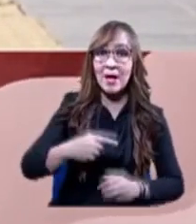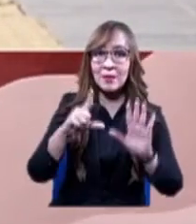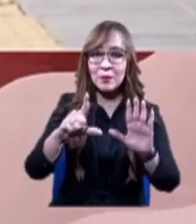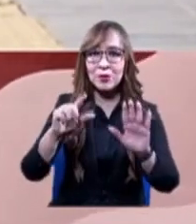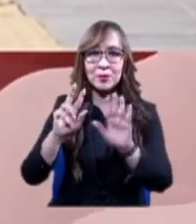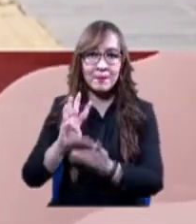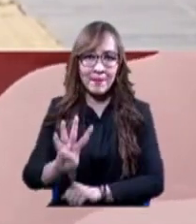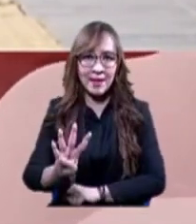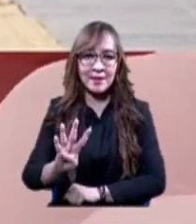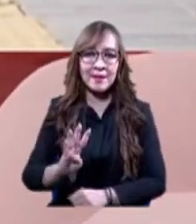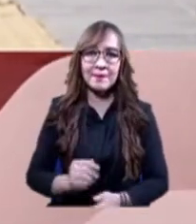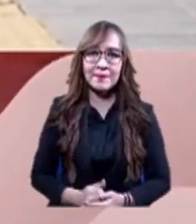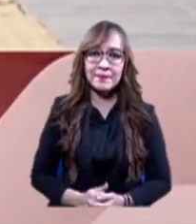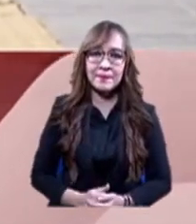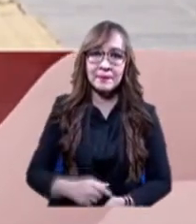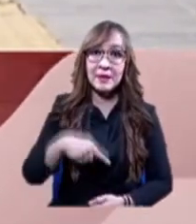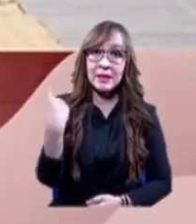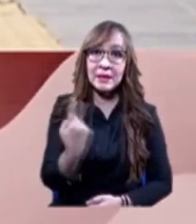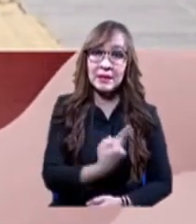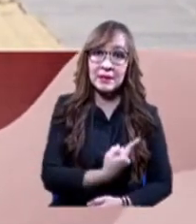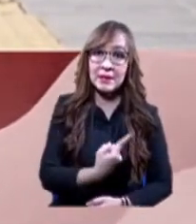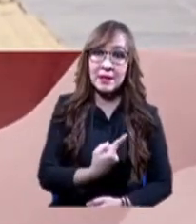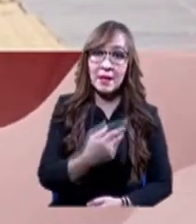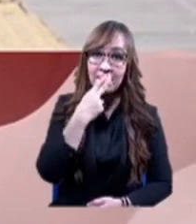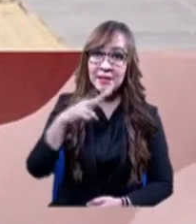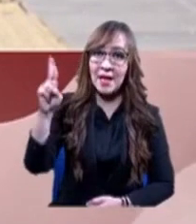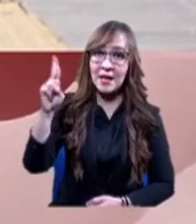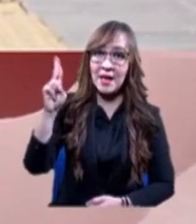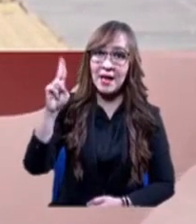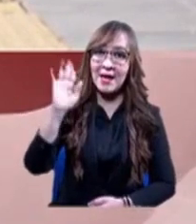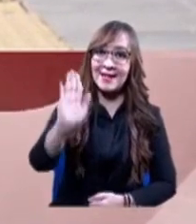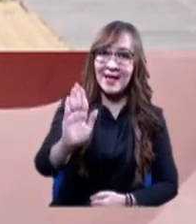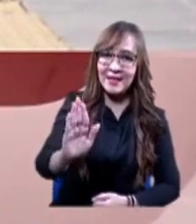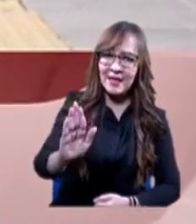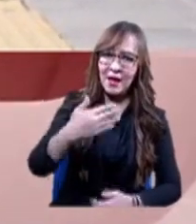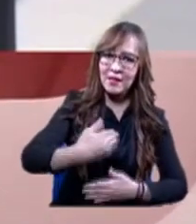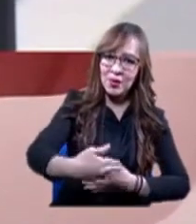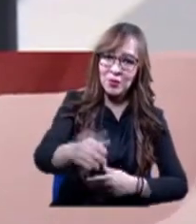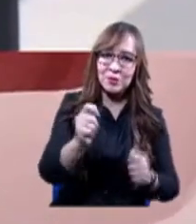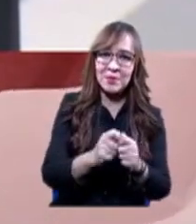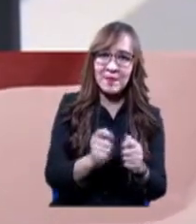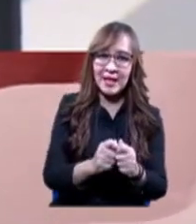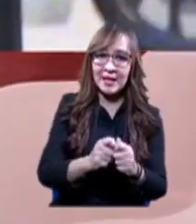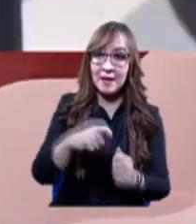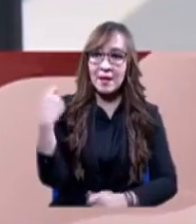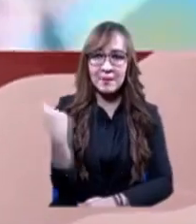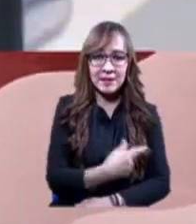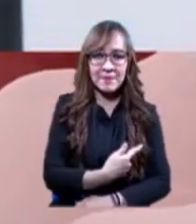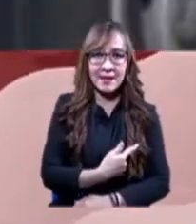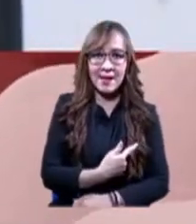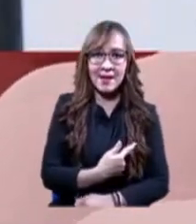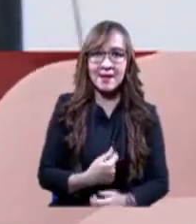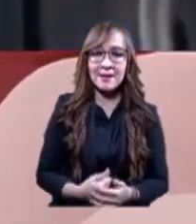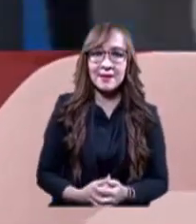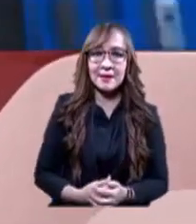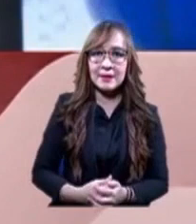ini kita yakini, ya, outlook-nya ke depan akan terus membaik, ya, dan ada percepatan bahkan.